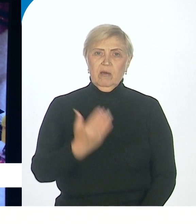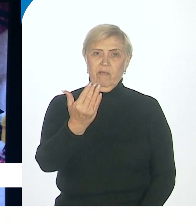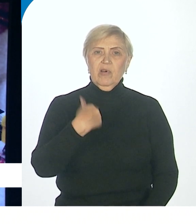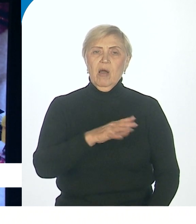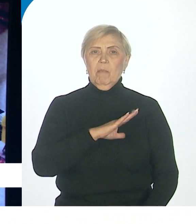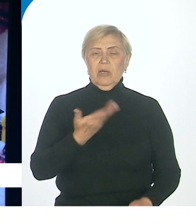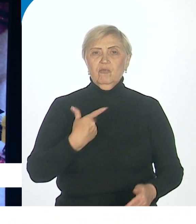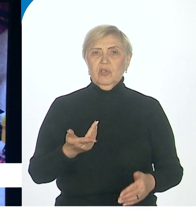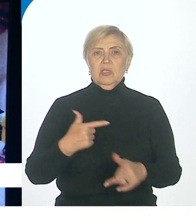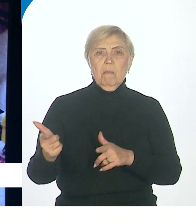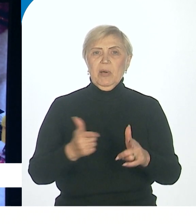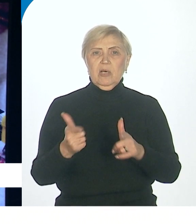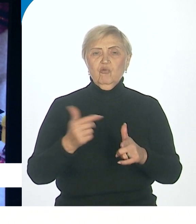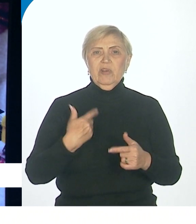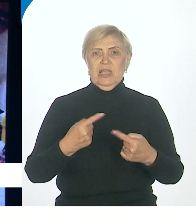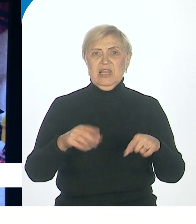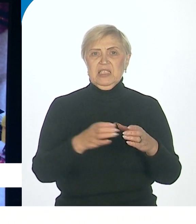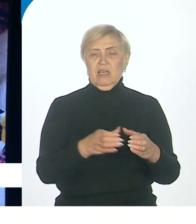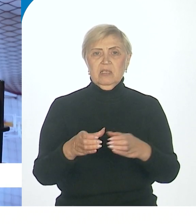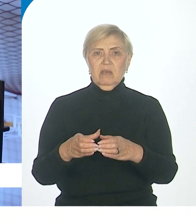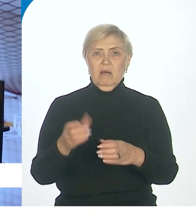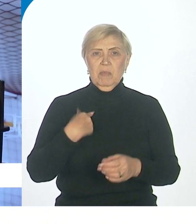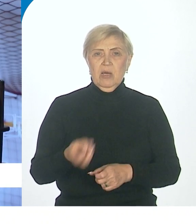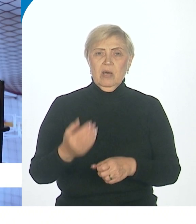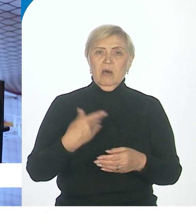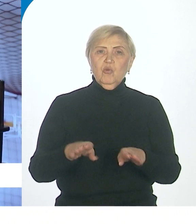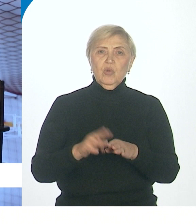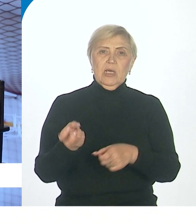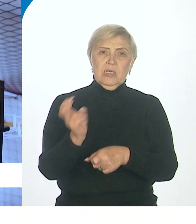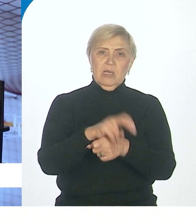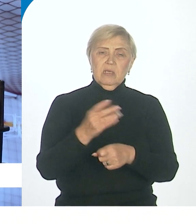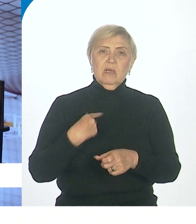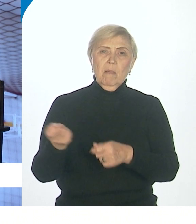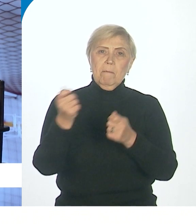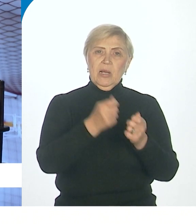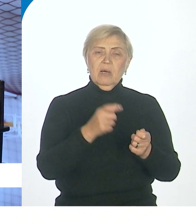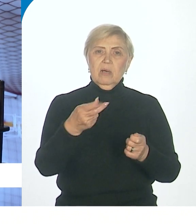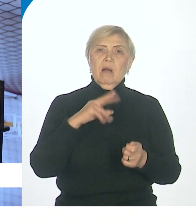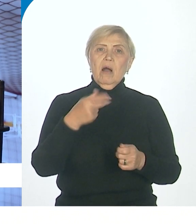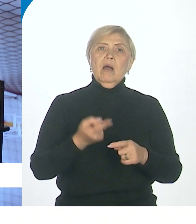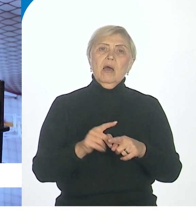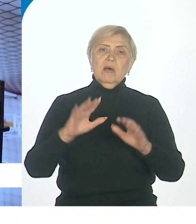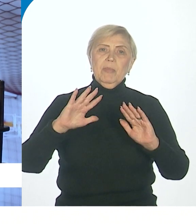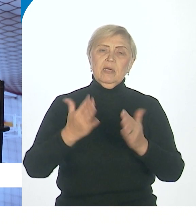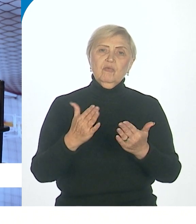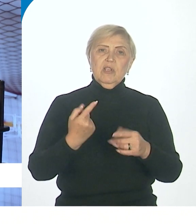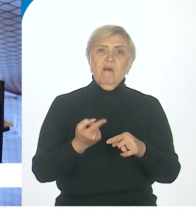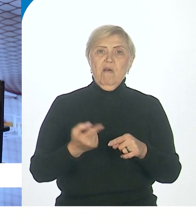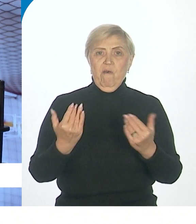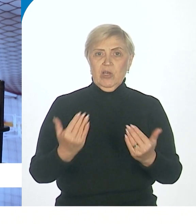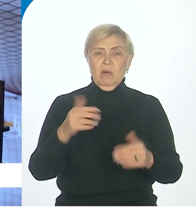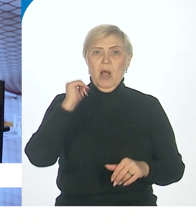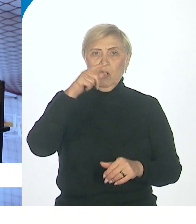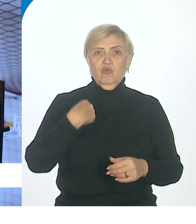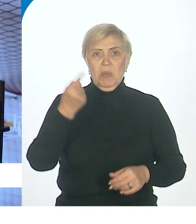на старте были? Да, мы были подготовлены. Угу. Мы туда съездили, посмотрели, что может быть, как это все происходит. И в этом году мы